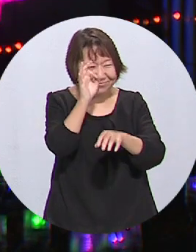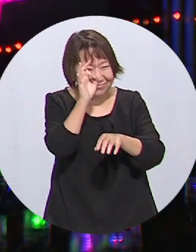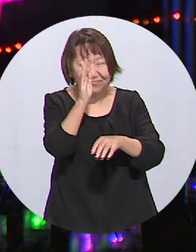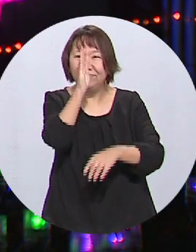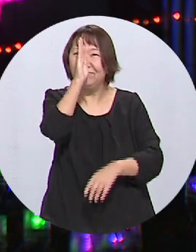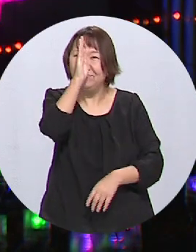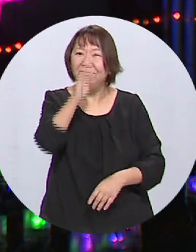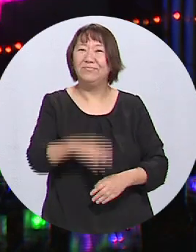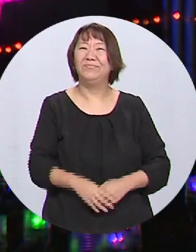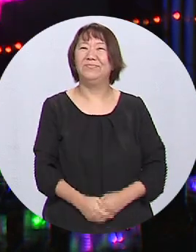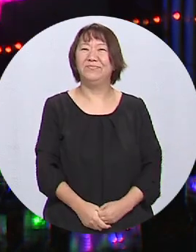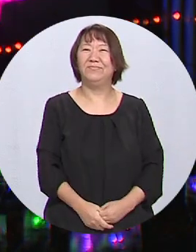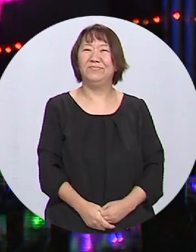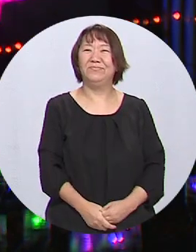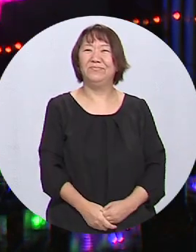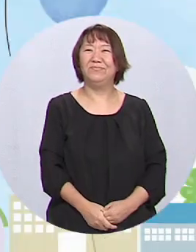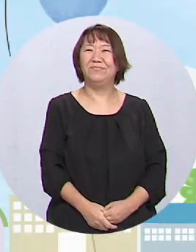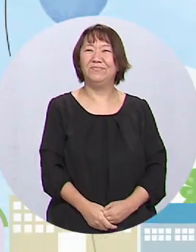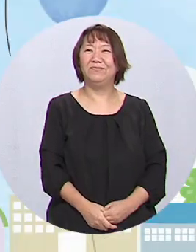でしょうか。